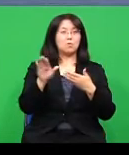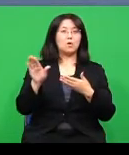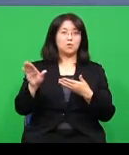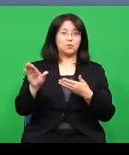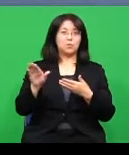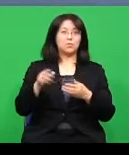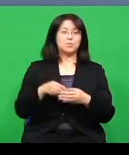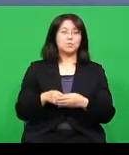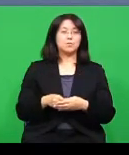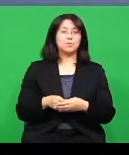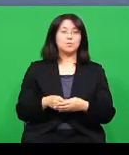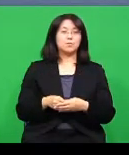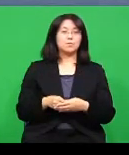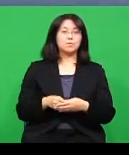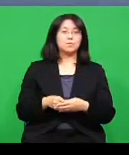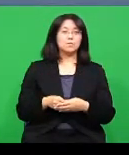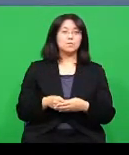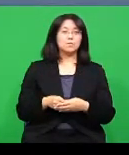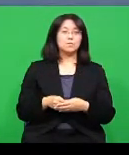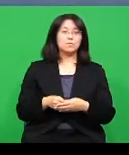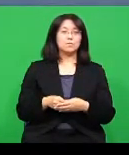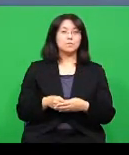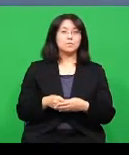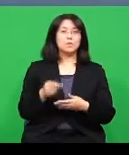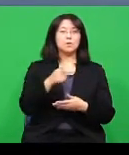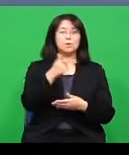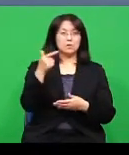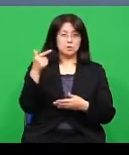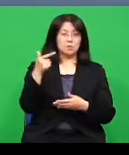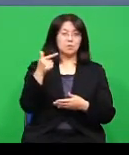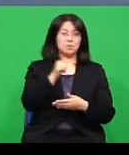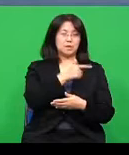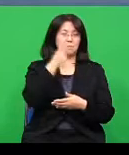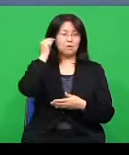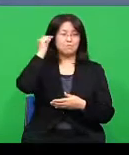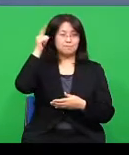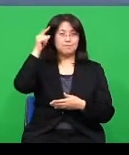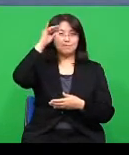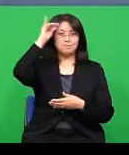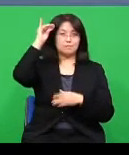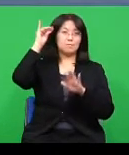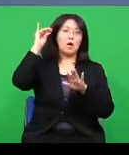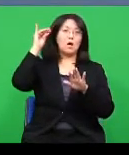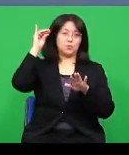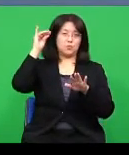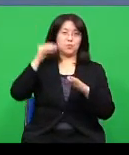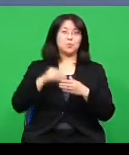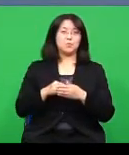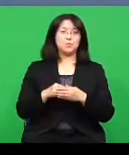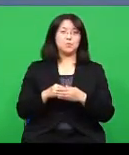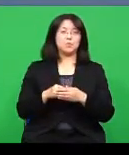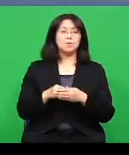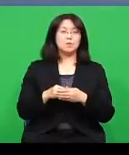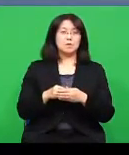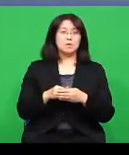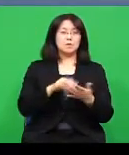も何度かあったと思うんですけれども、大変ご見識も高い方